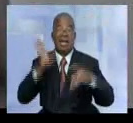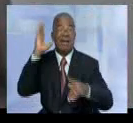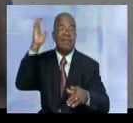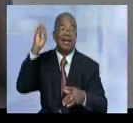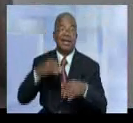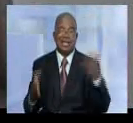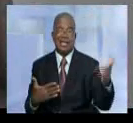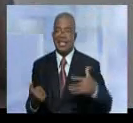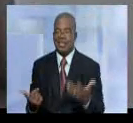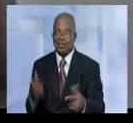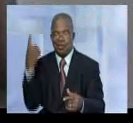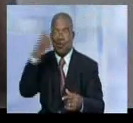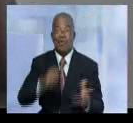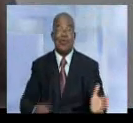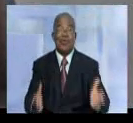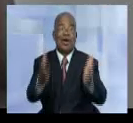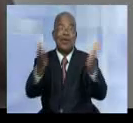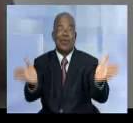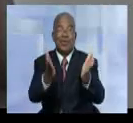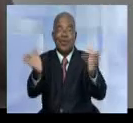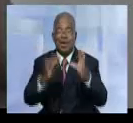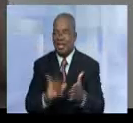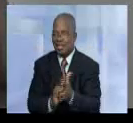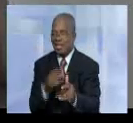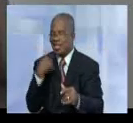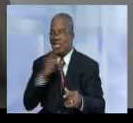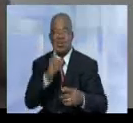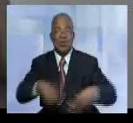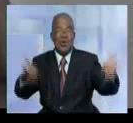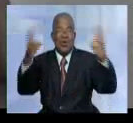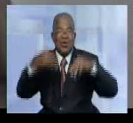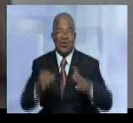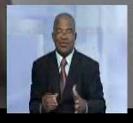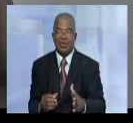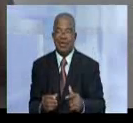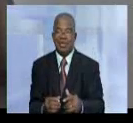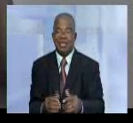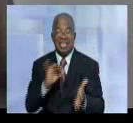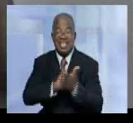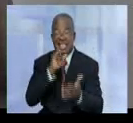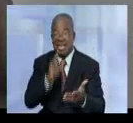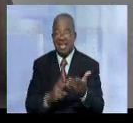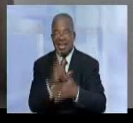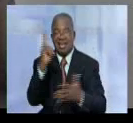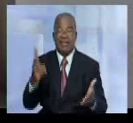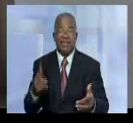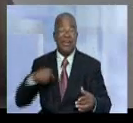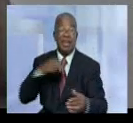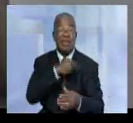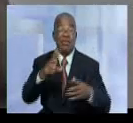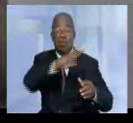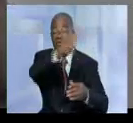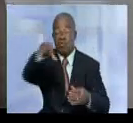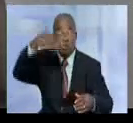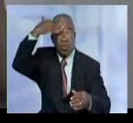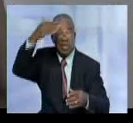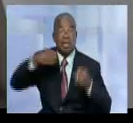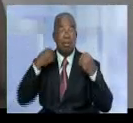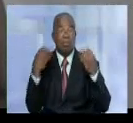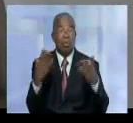Alors, vous devriez pouvoir apporter une valeur ajoutée aux compétences de vos structures respectives, car